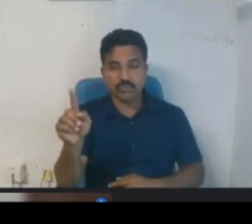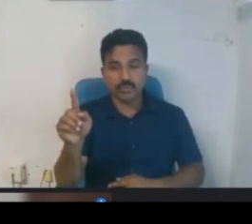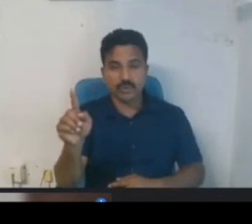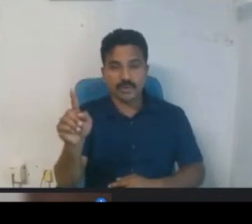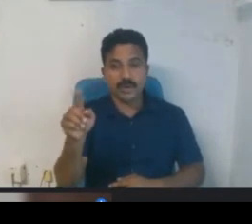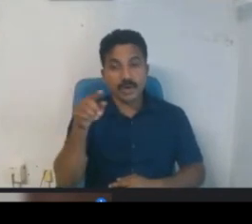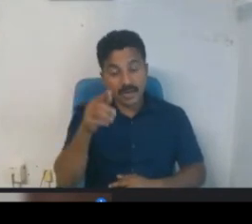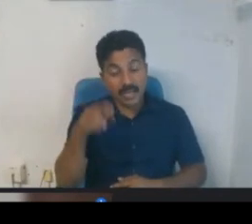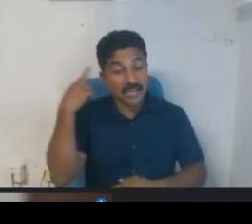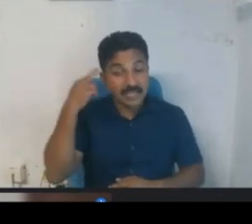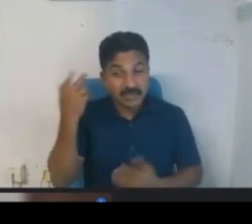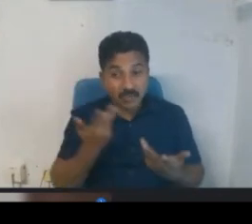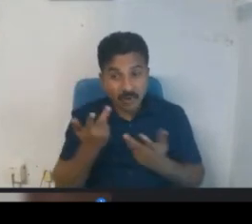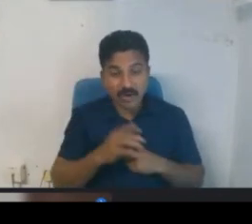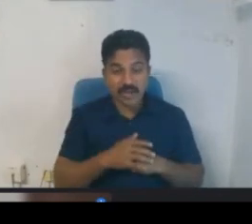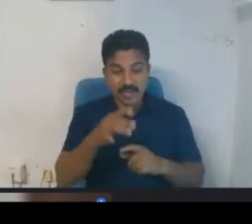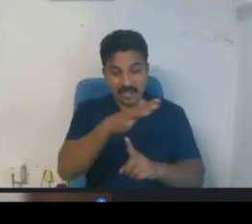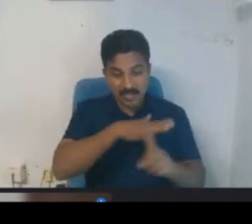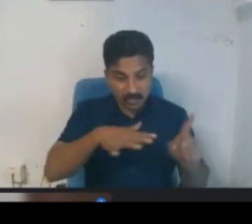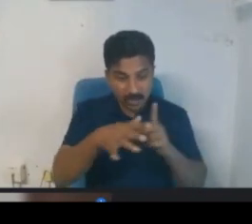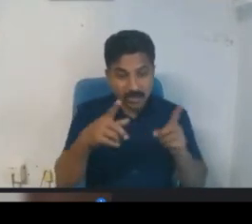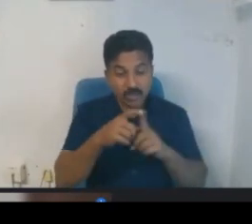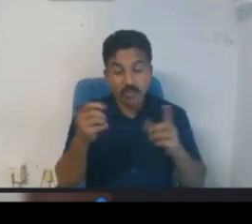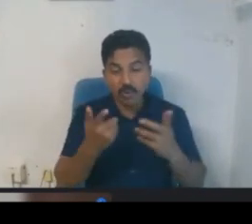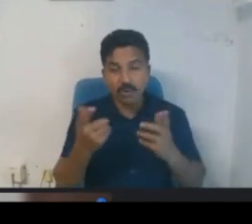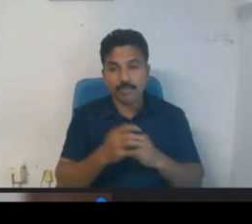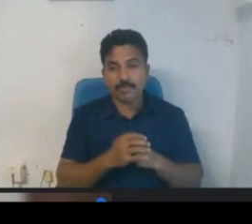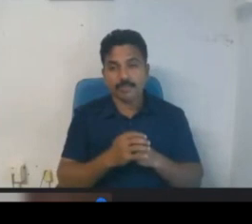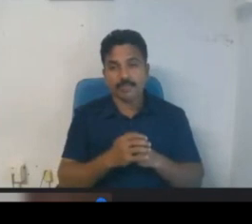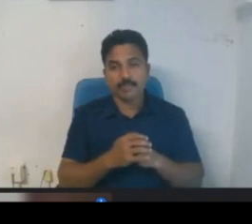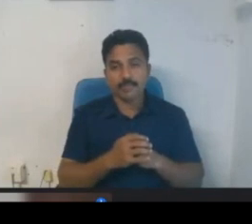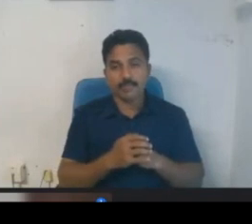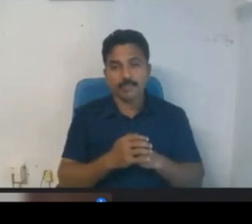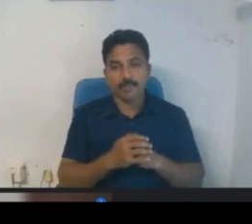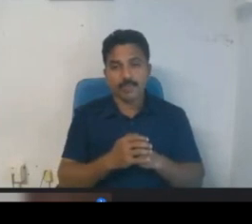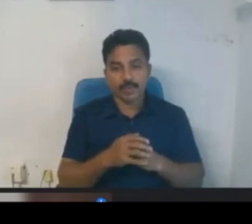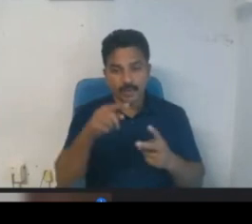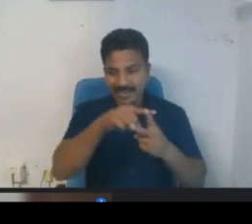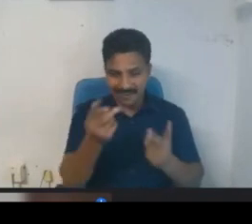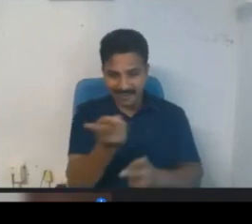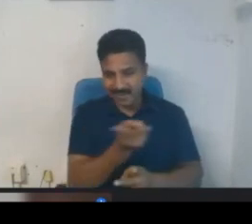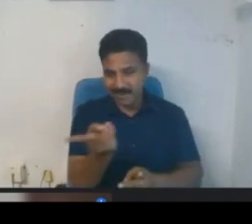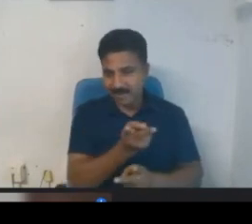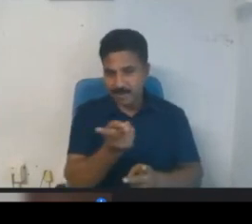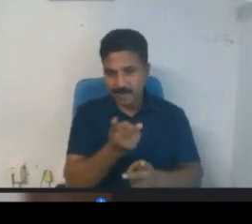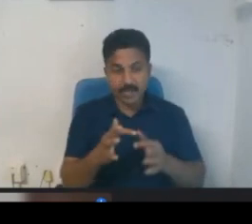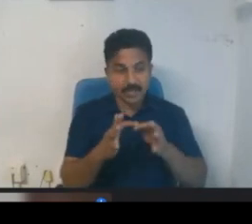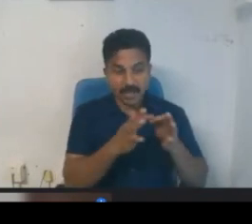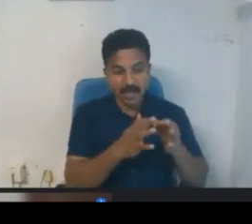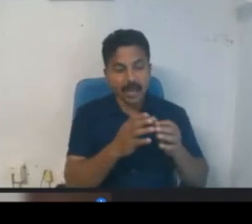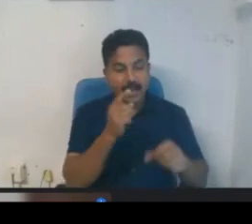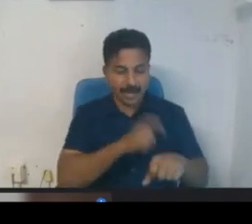അപ്പം ആ അത് എന്താണ് നമുക്ക് ആ സാഹചര്യത്തിൽ ചെയ്യാൻ കഴിയുന്നതെന്ന് പറഞ്ഞു കഴിഞ്ഞാല് രണ്ട് കുഞ്ഞുങ്ങൾക്ക് വേണ്ടിയും പ്രത്യേക